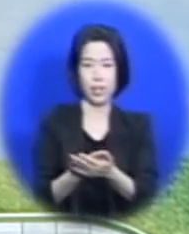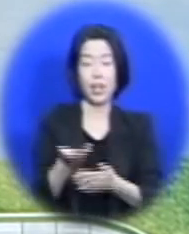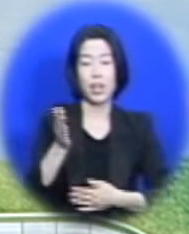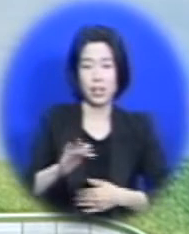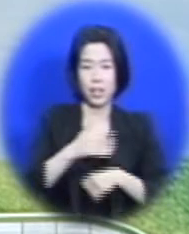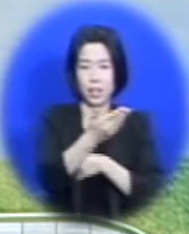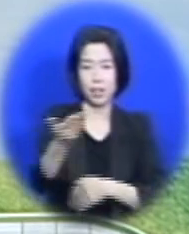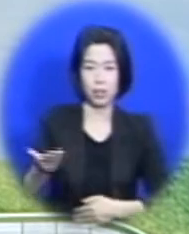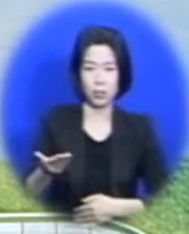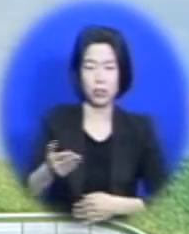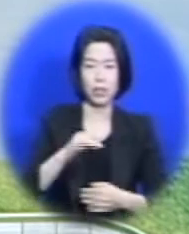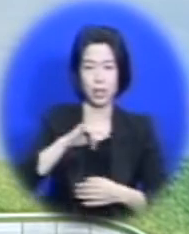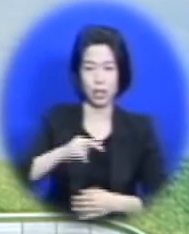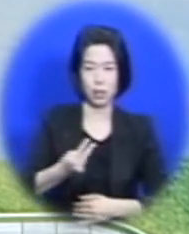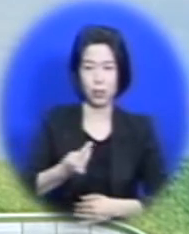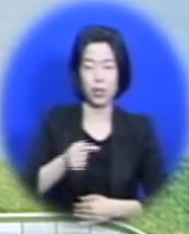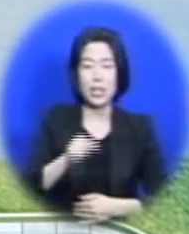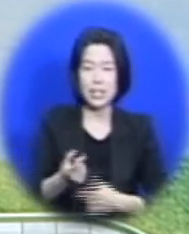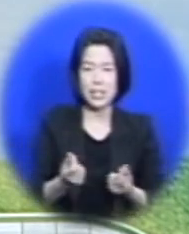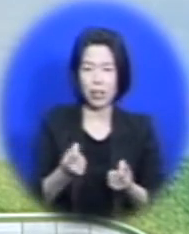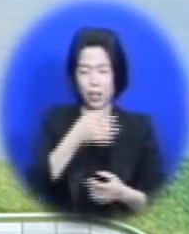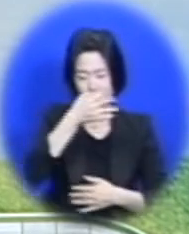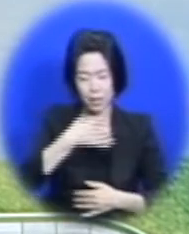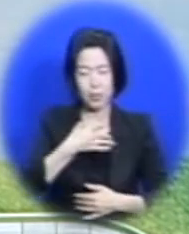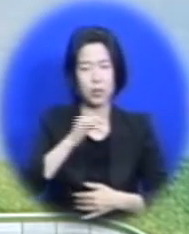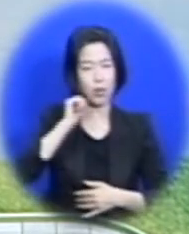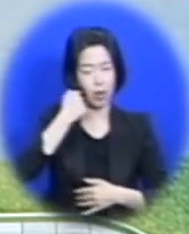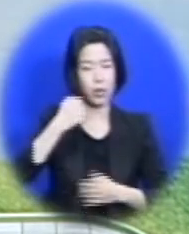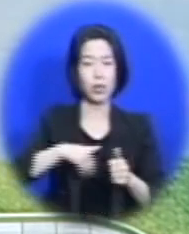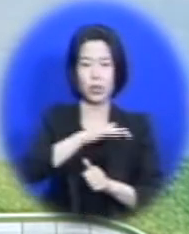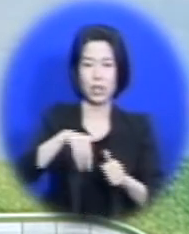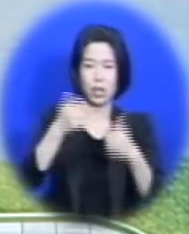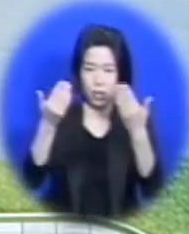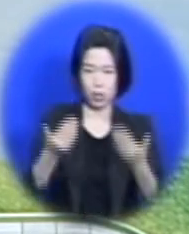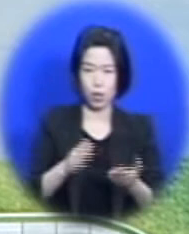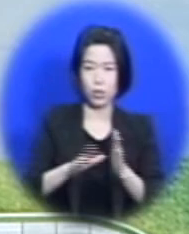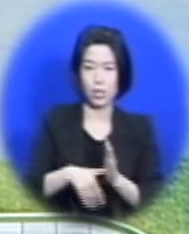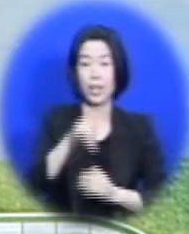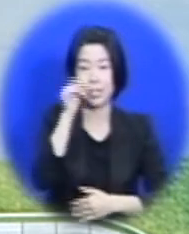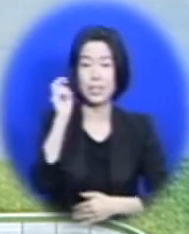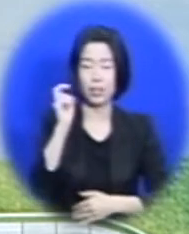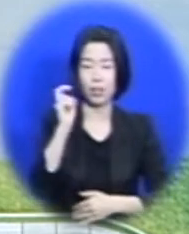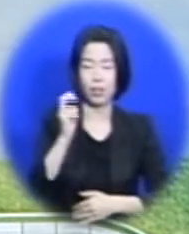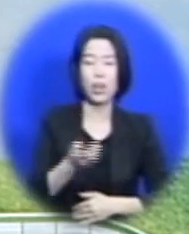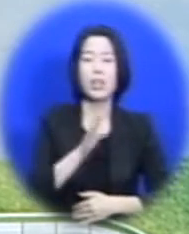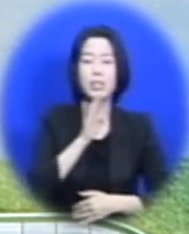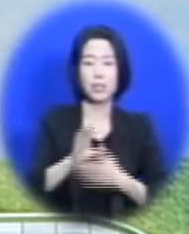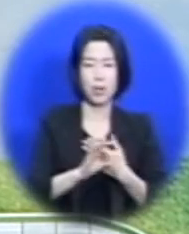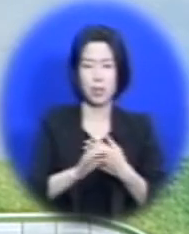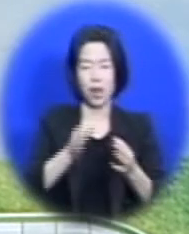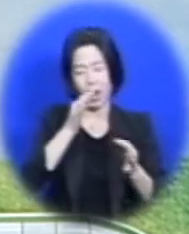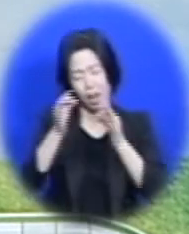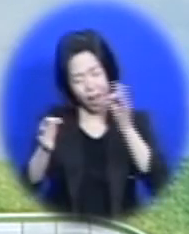근데 여러분들에게도 이런 아주 힘들고 어려운 상황이 주어질 때가 있겠는데 그러면 뭐